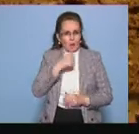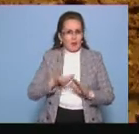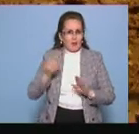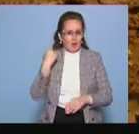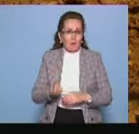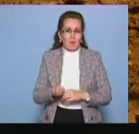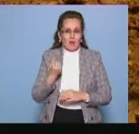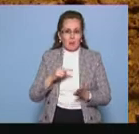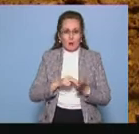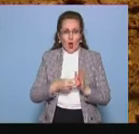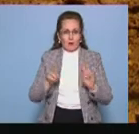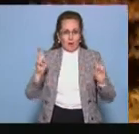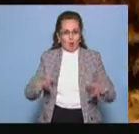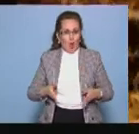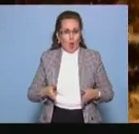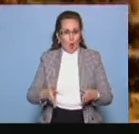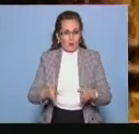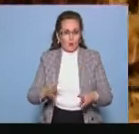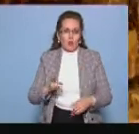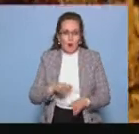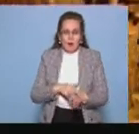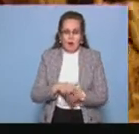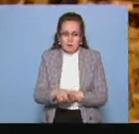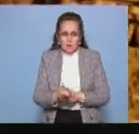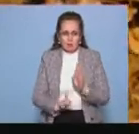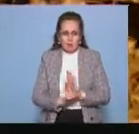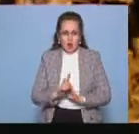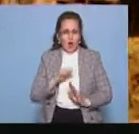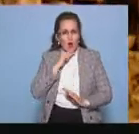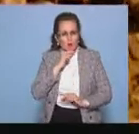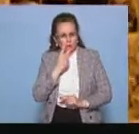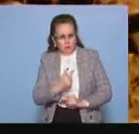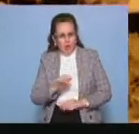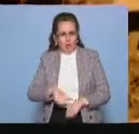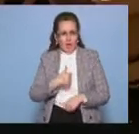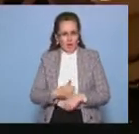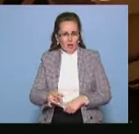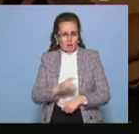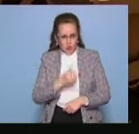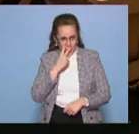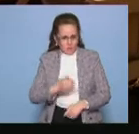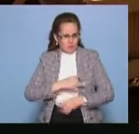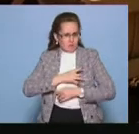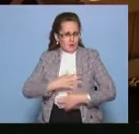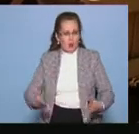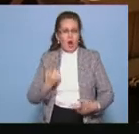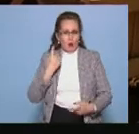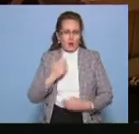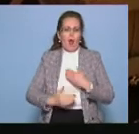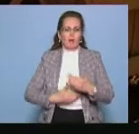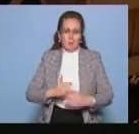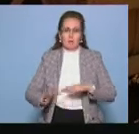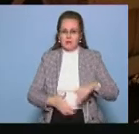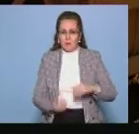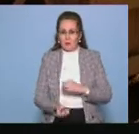проект дороги, но к его реализации приступили только, когда на проблему обратил внимание глава республики. Один этап уже позади. Здесь появились